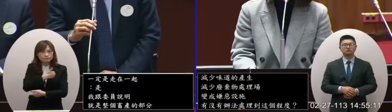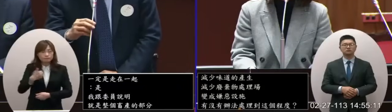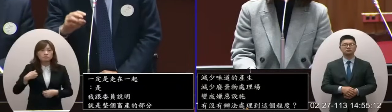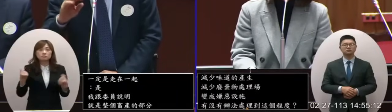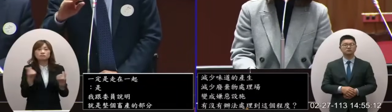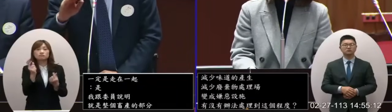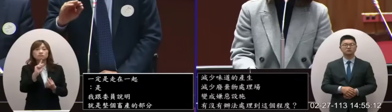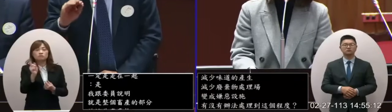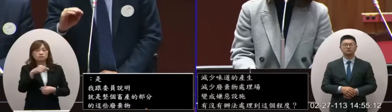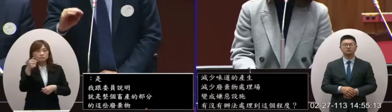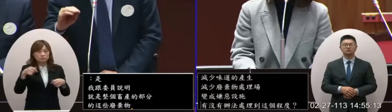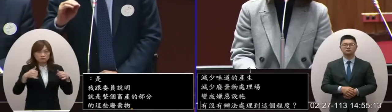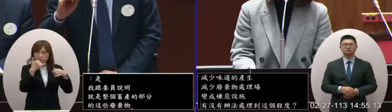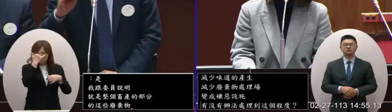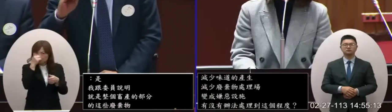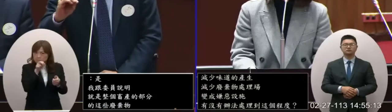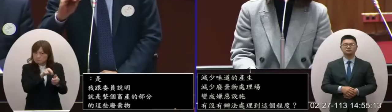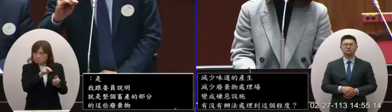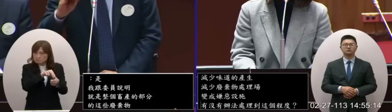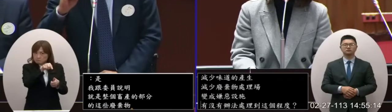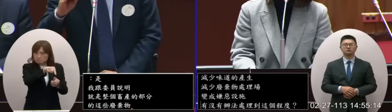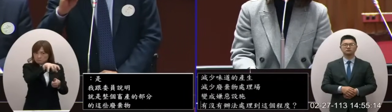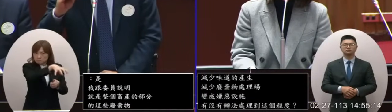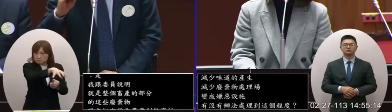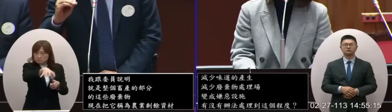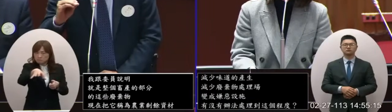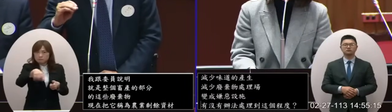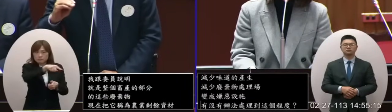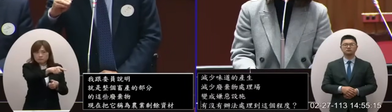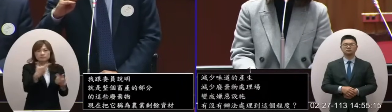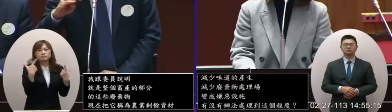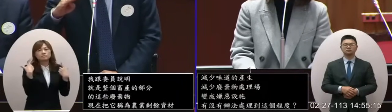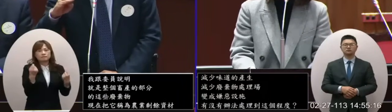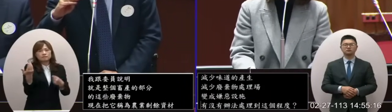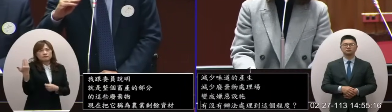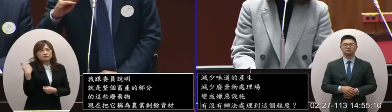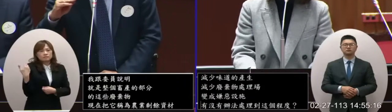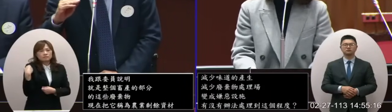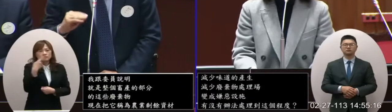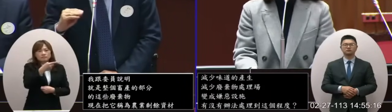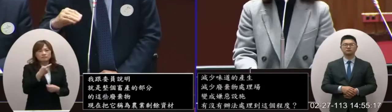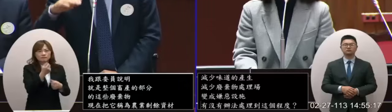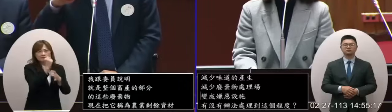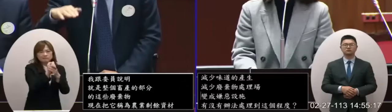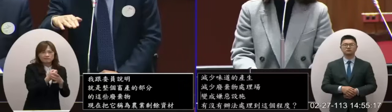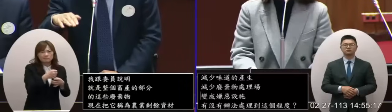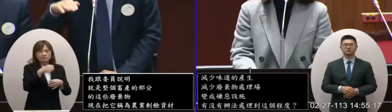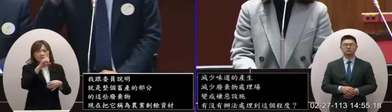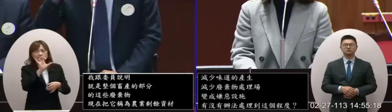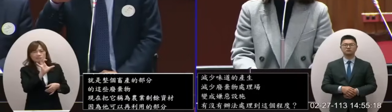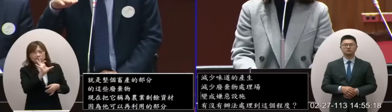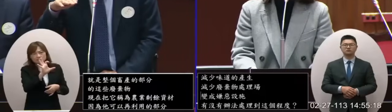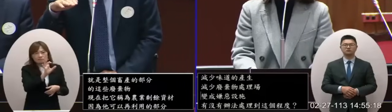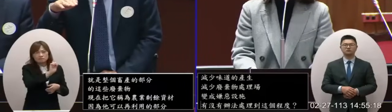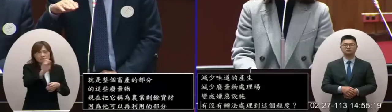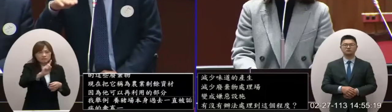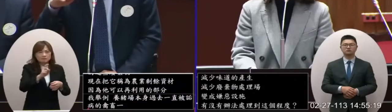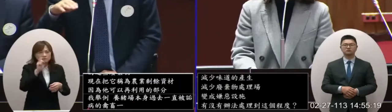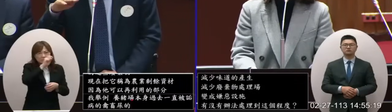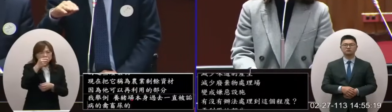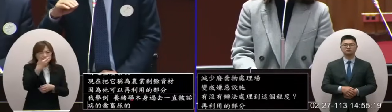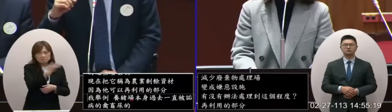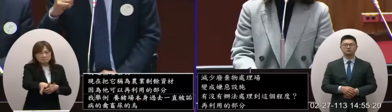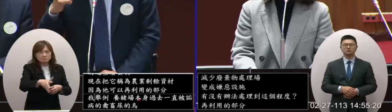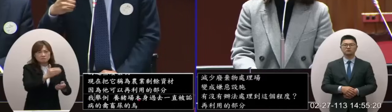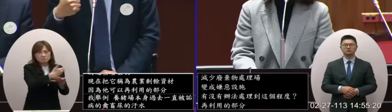例子，就是养猪场本身的那些过去一直被诟病的那个前去那样的污水，我们现在用高床的处理，